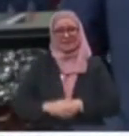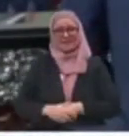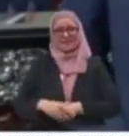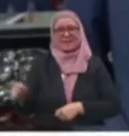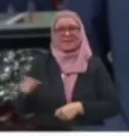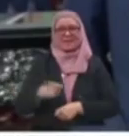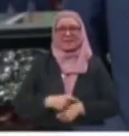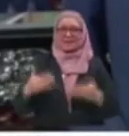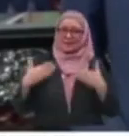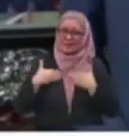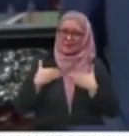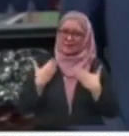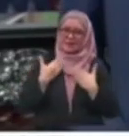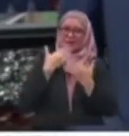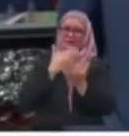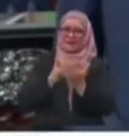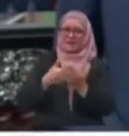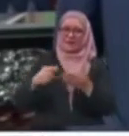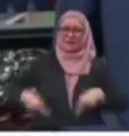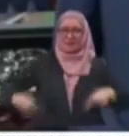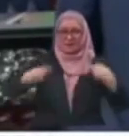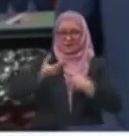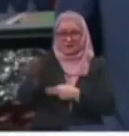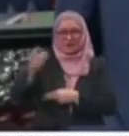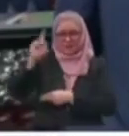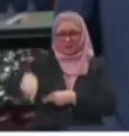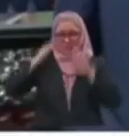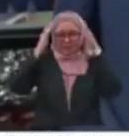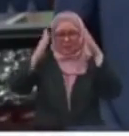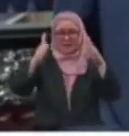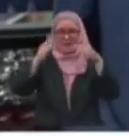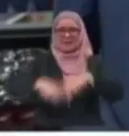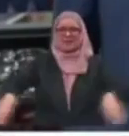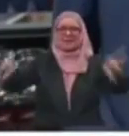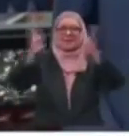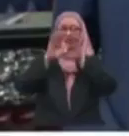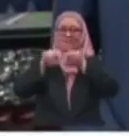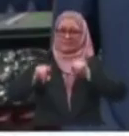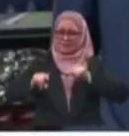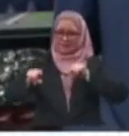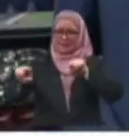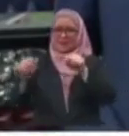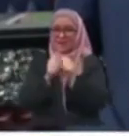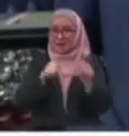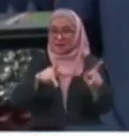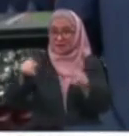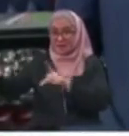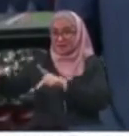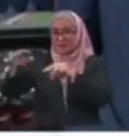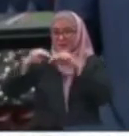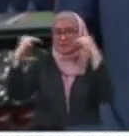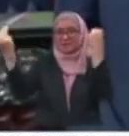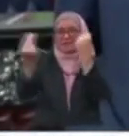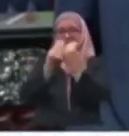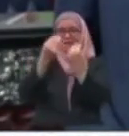diberikan keutamaan selaras dengan pelan tindakan masyarakat India. Kerajaan akan memberikan